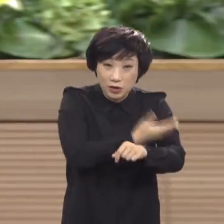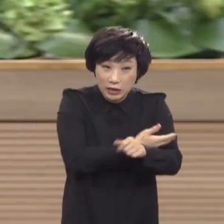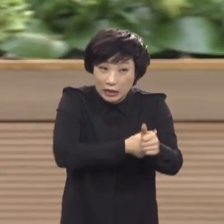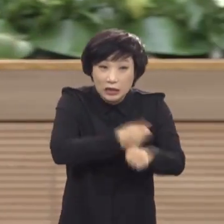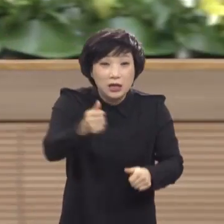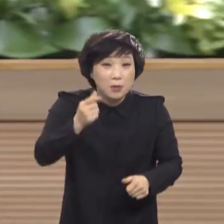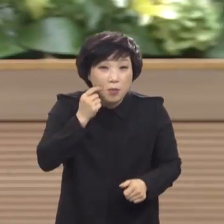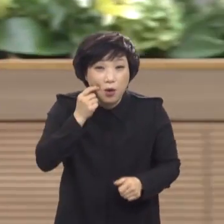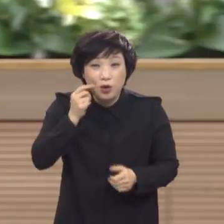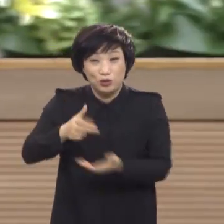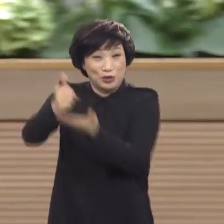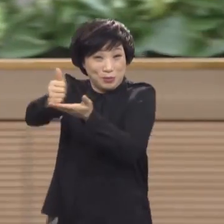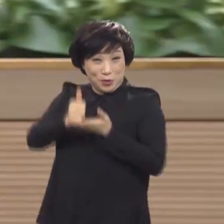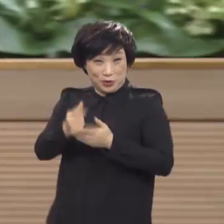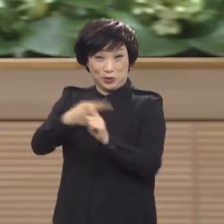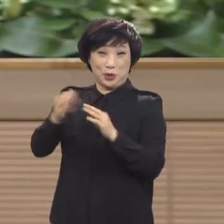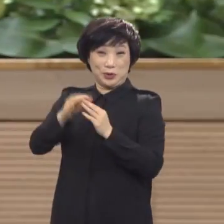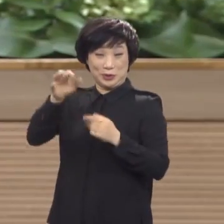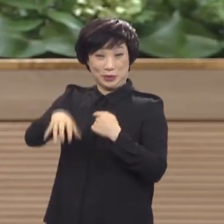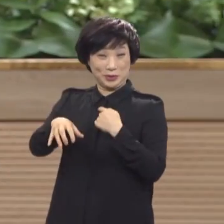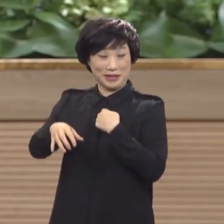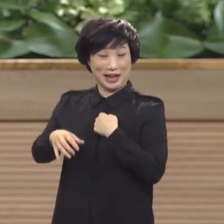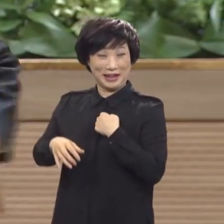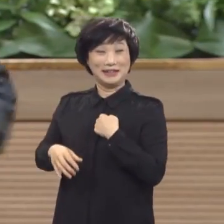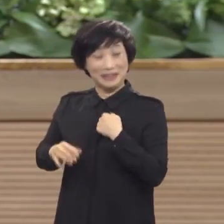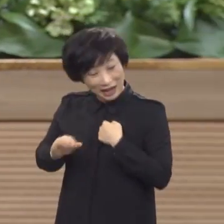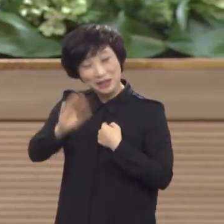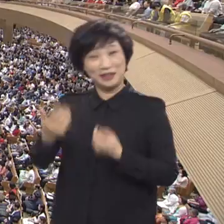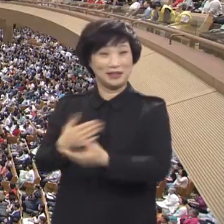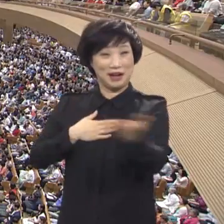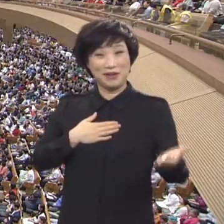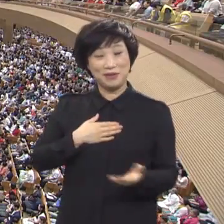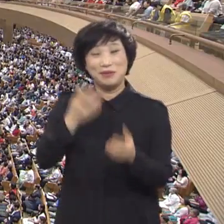이기지 못하는 주님 모신 교회가 된 것을 축하합니다.